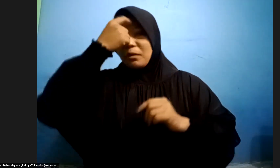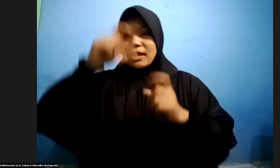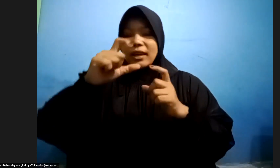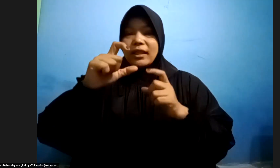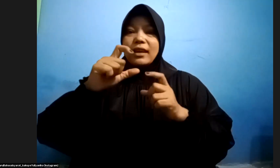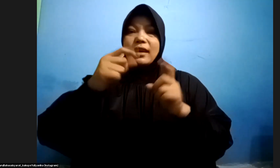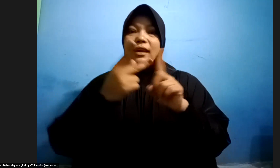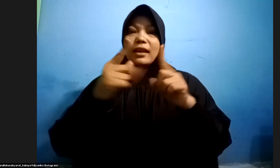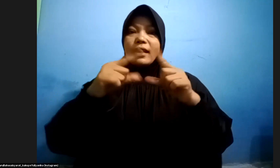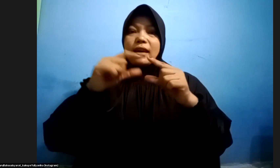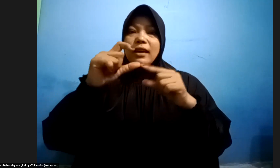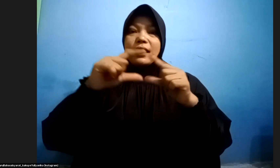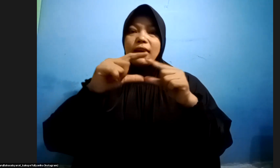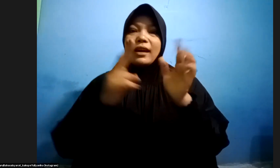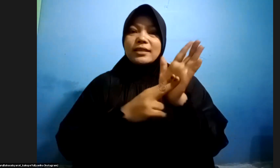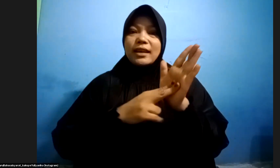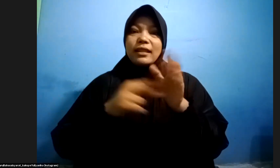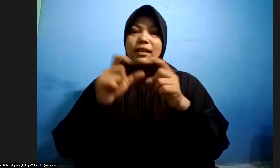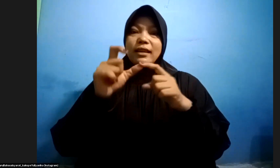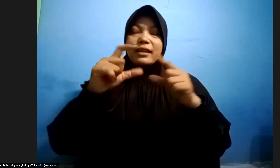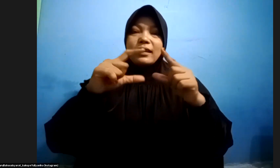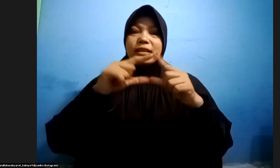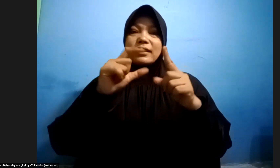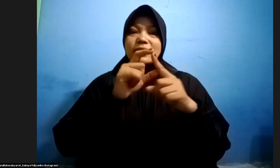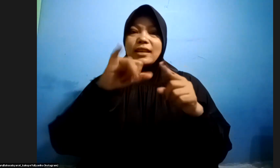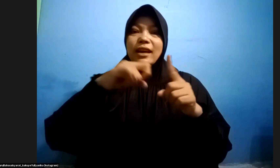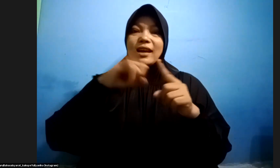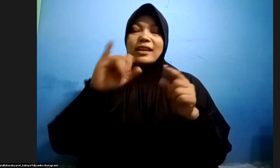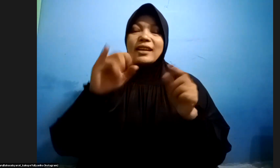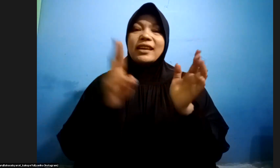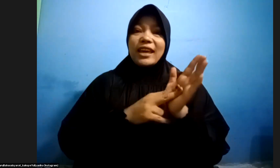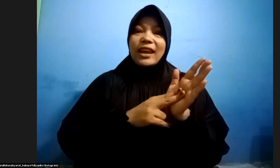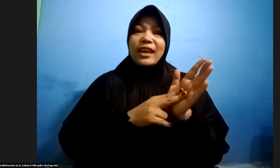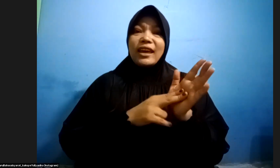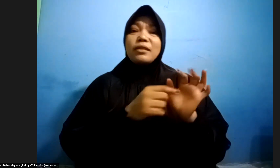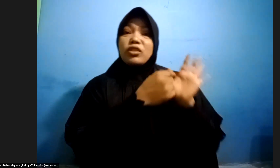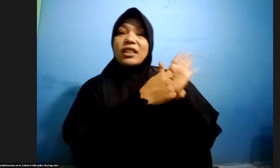slide-nya tentang CV beliau, Mas Host?